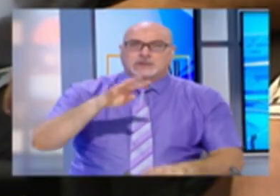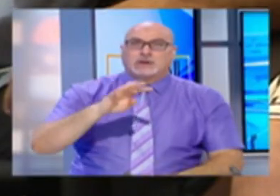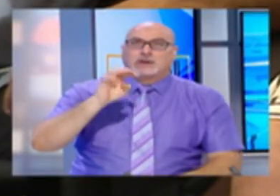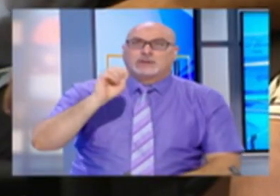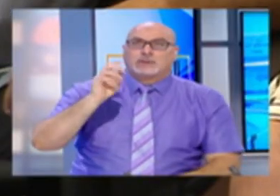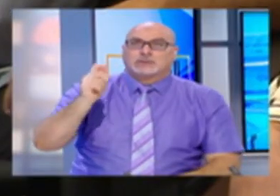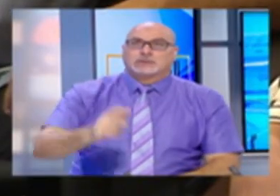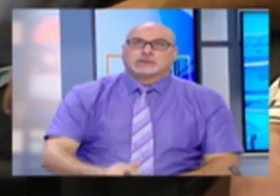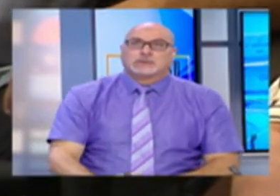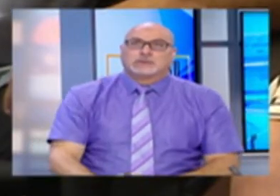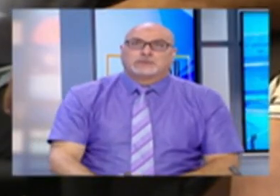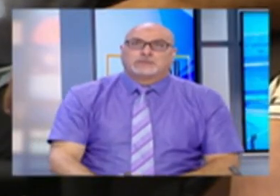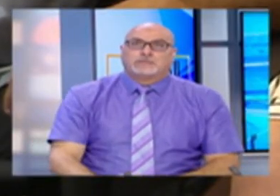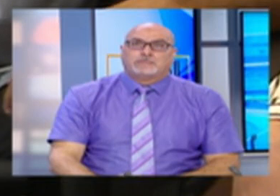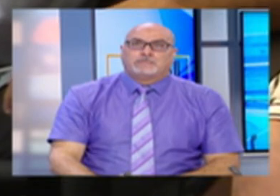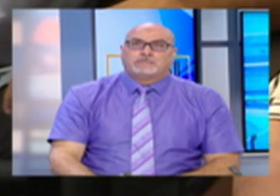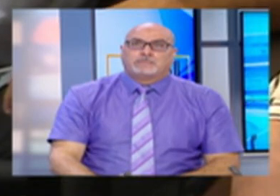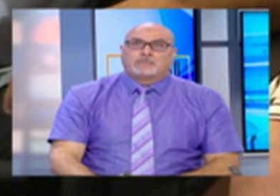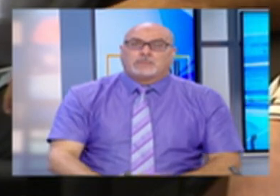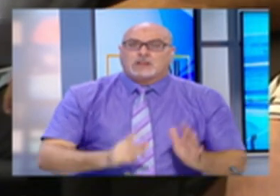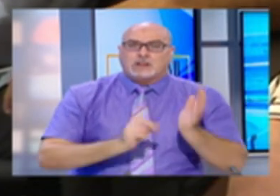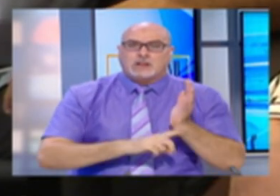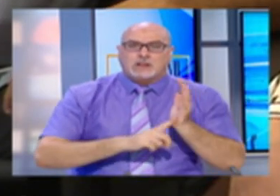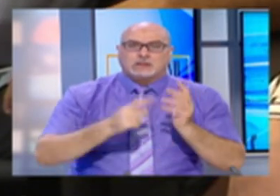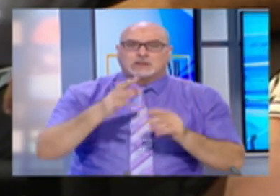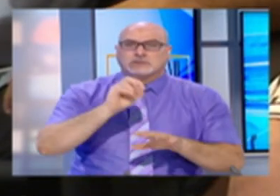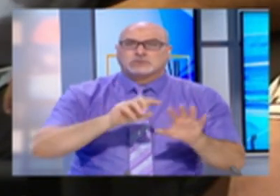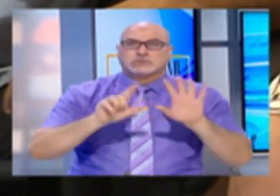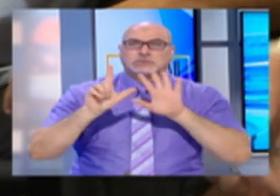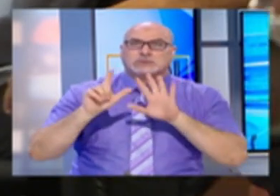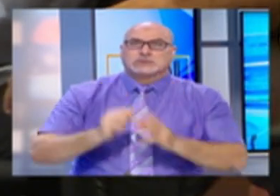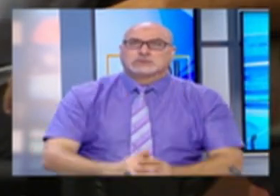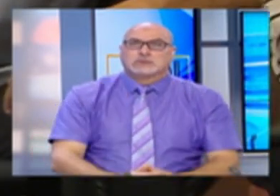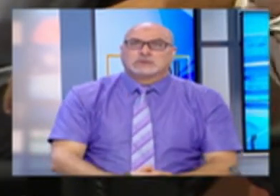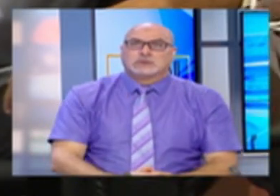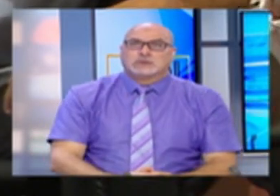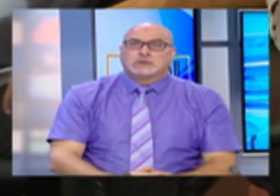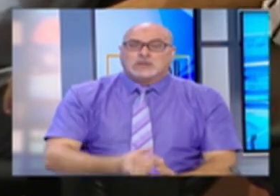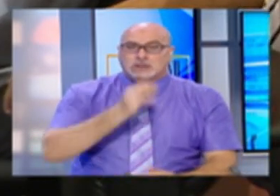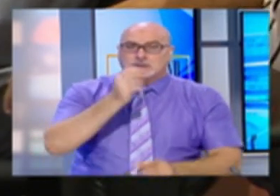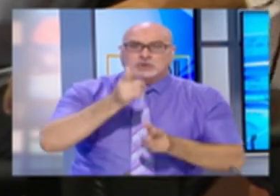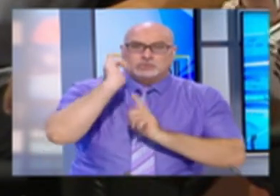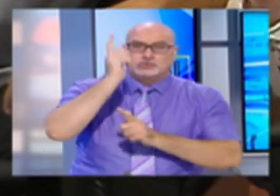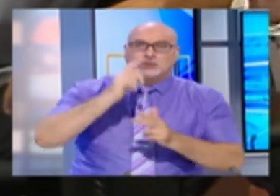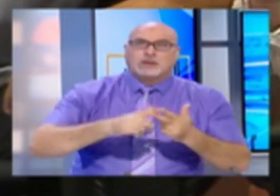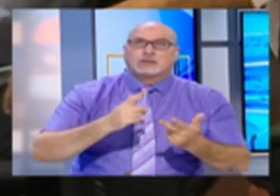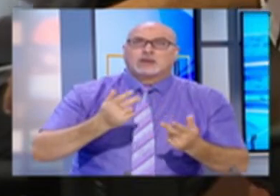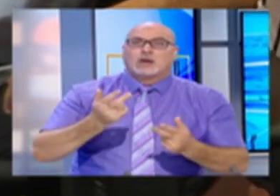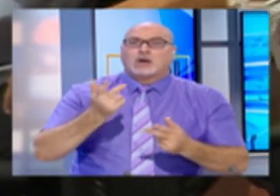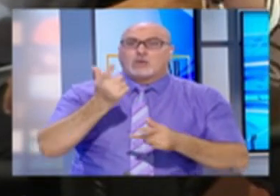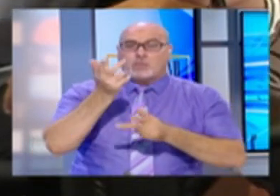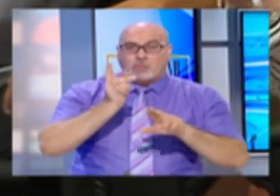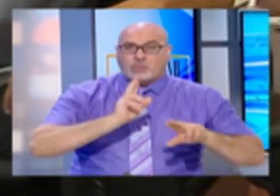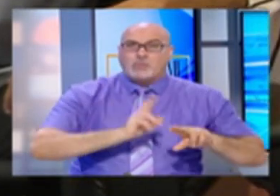الشهيد 9907 في المواد تاعه، واللي جعلت من المجاهدين والشهداء